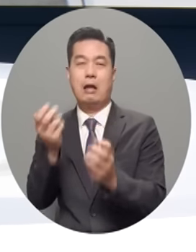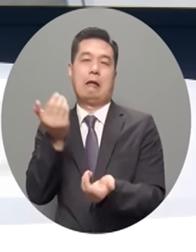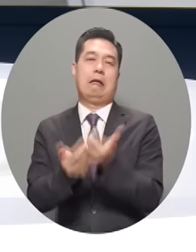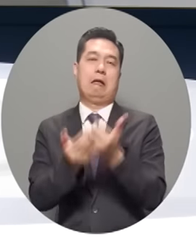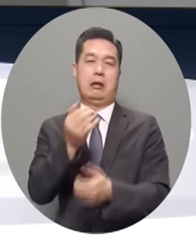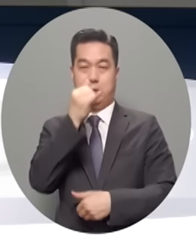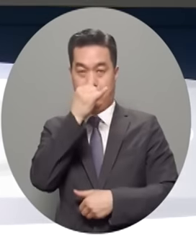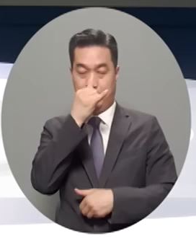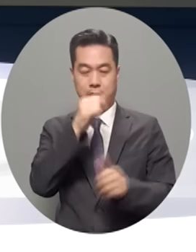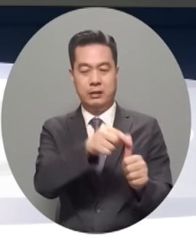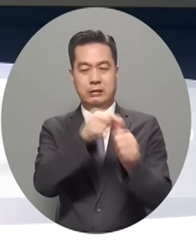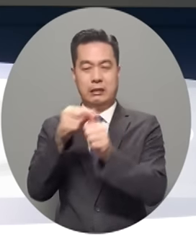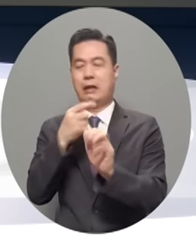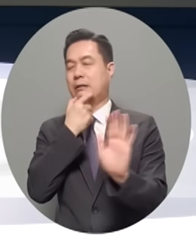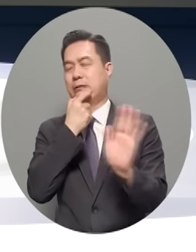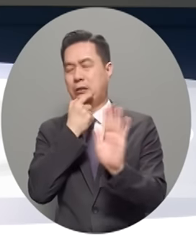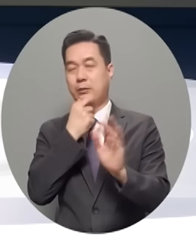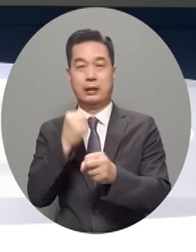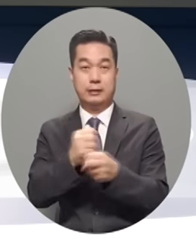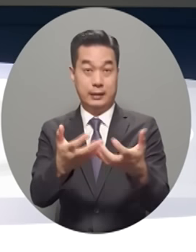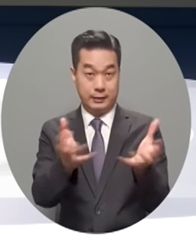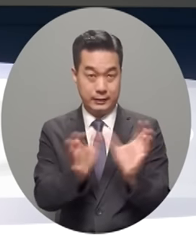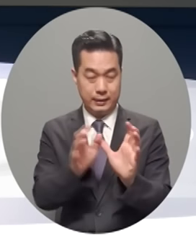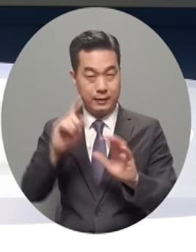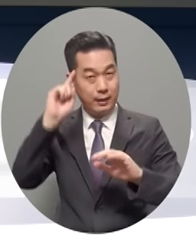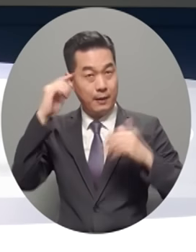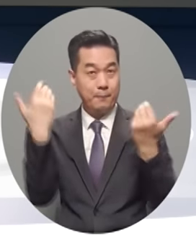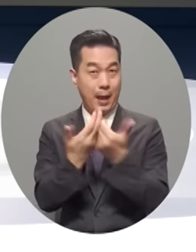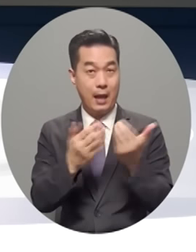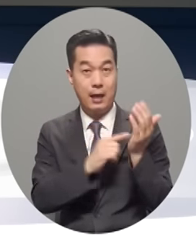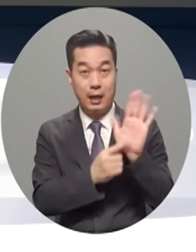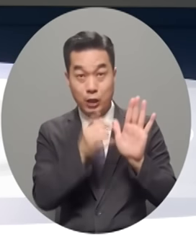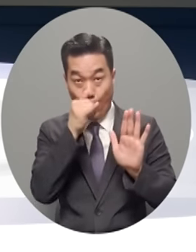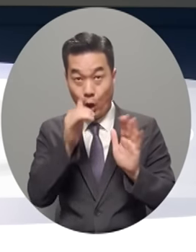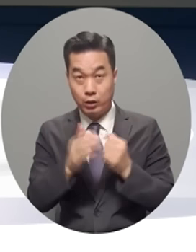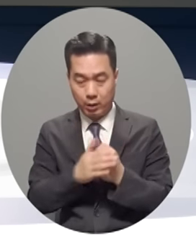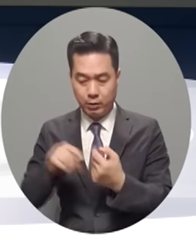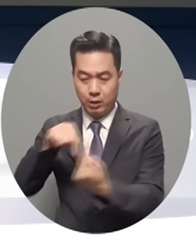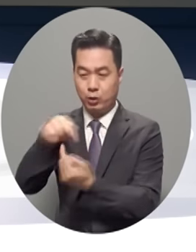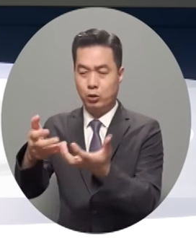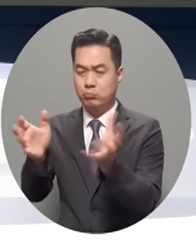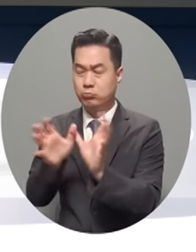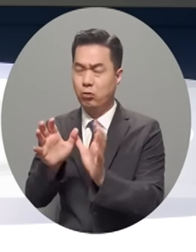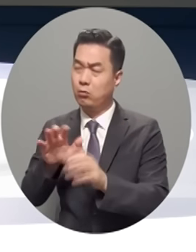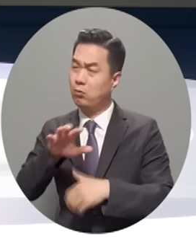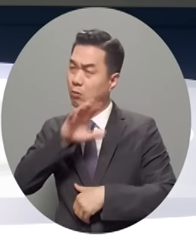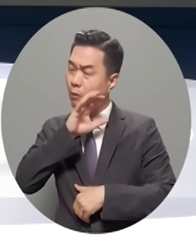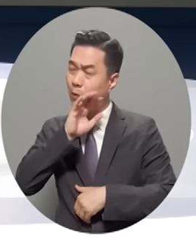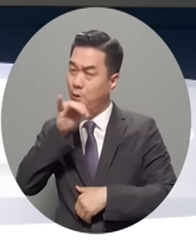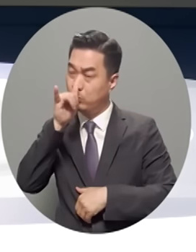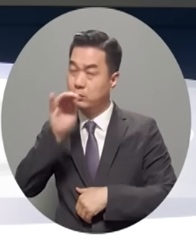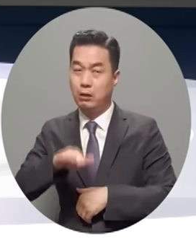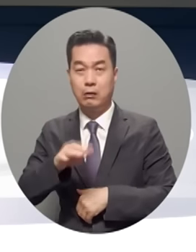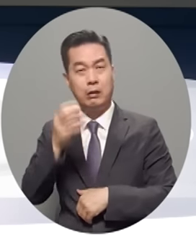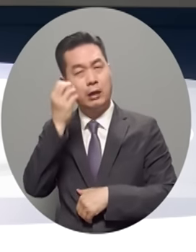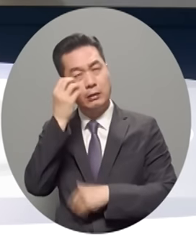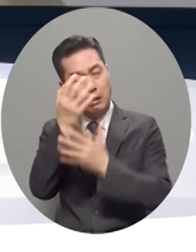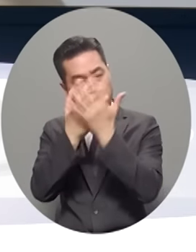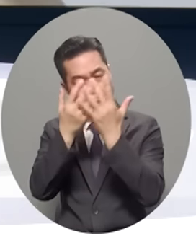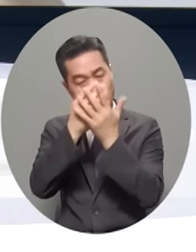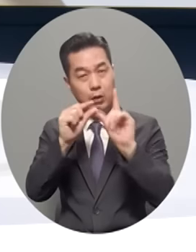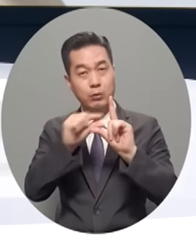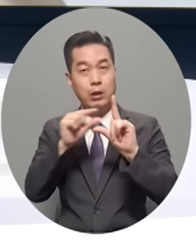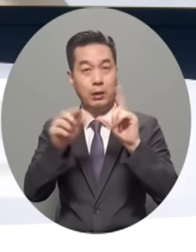MC 거부한다는 제작진의 공개 반발에 경영진도 반박하고 나섰지만 석연 차는 구석이 적지